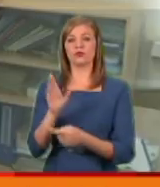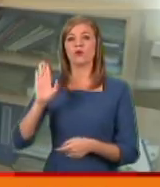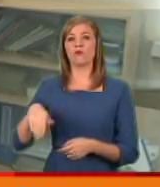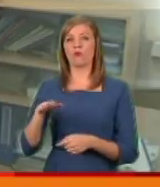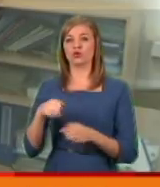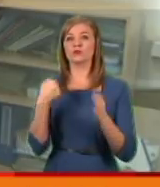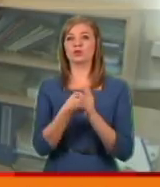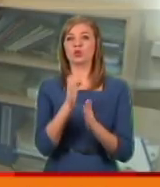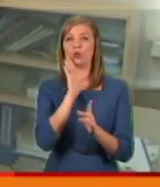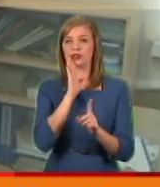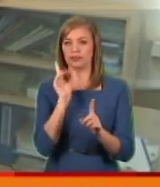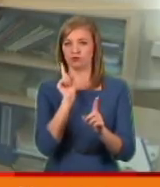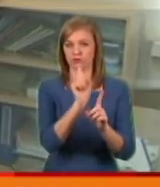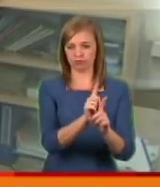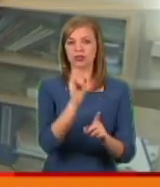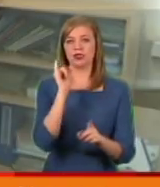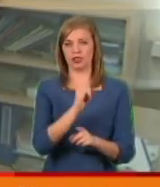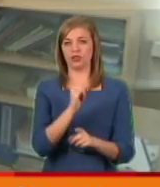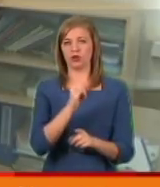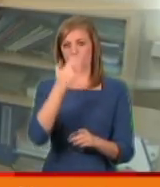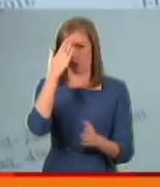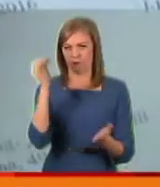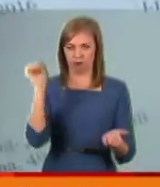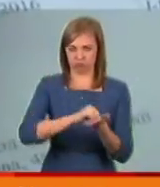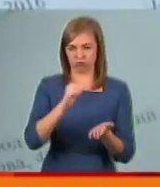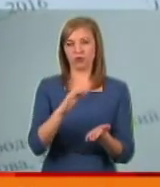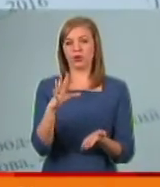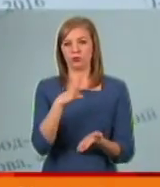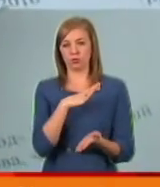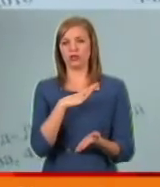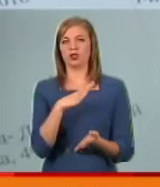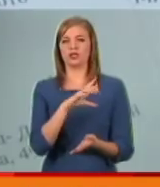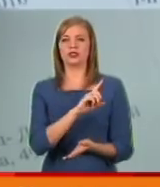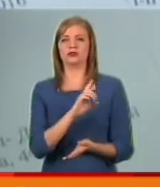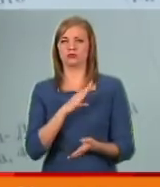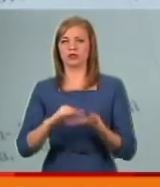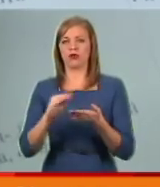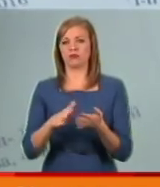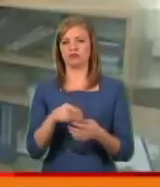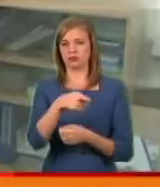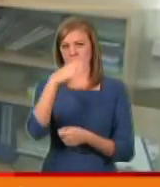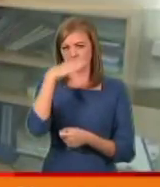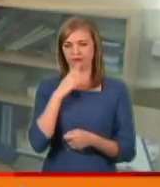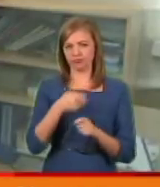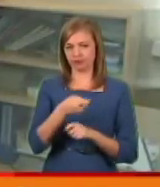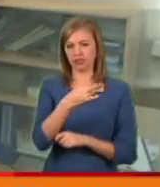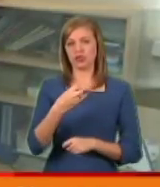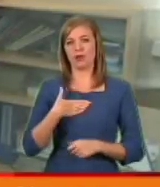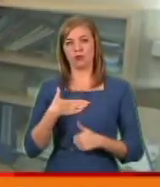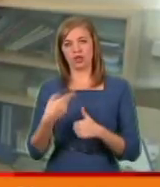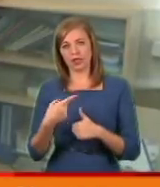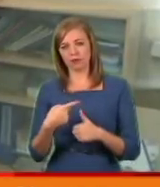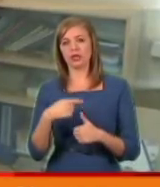потім до дівчинки і вдарила головою парту. Були написані заяви батьками на моє